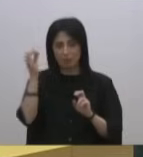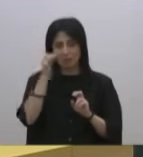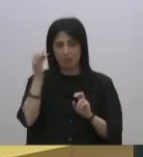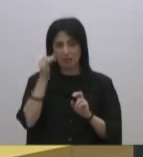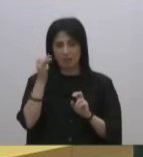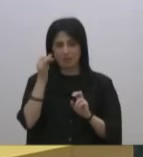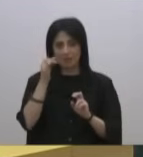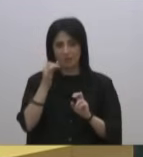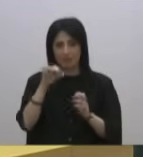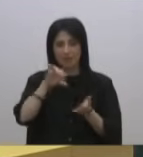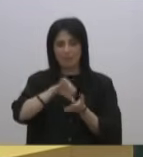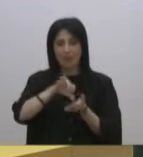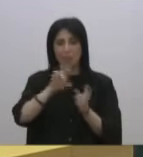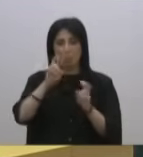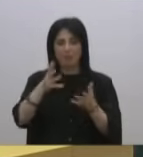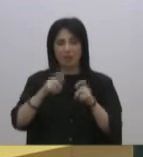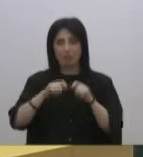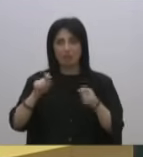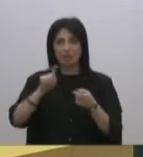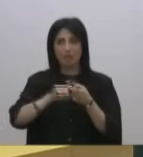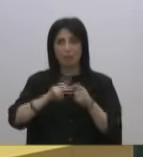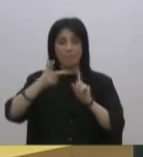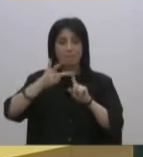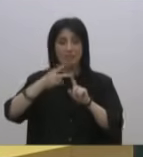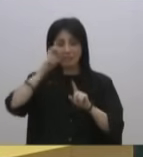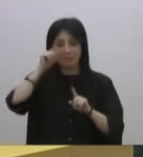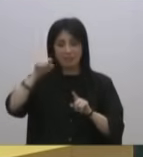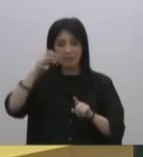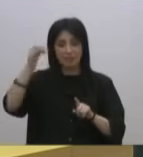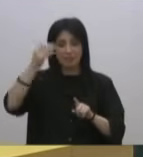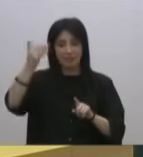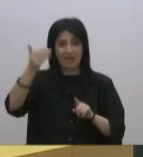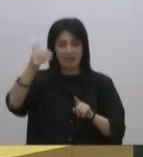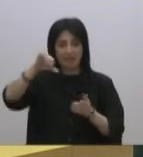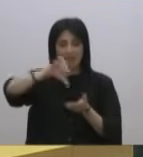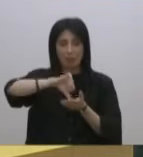ინტერესების წარმომადგენელთა გამჭვირვალობის შესახებ. ანუ მესამე სახელმწიფოს ინტერესების